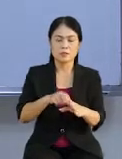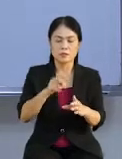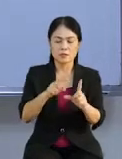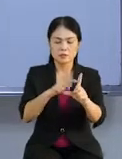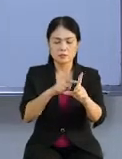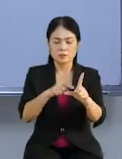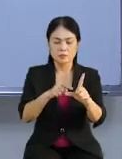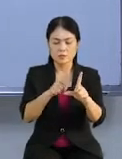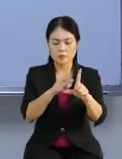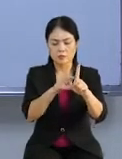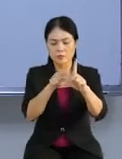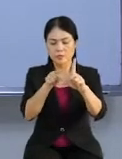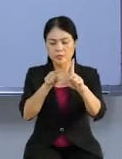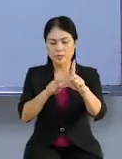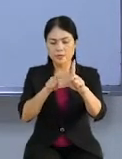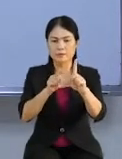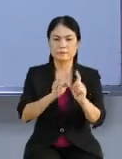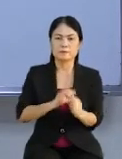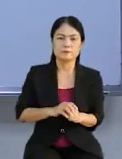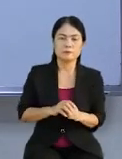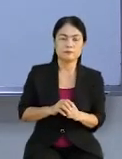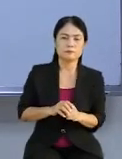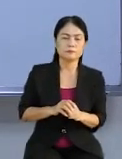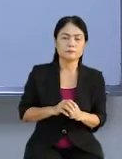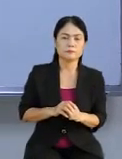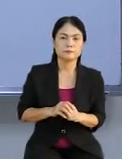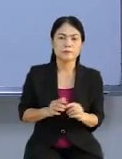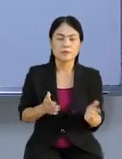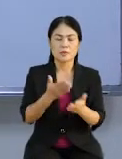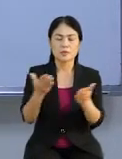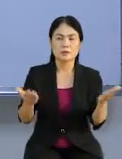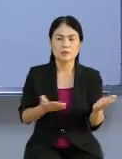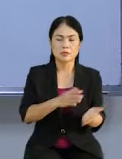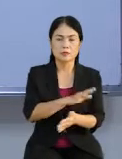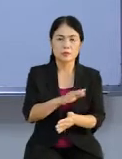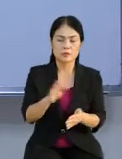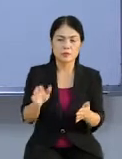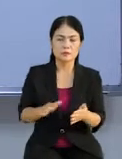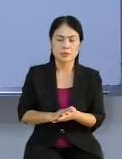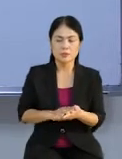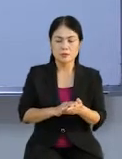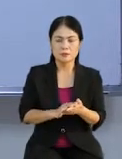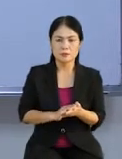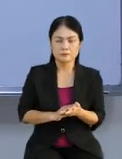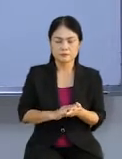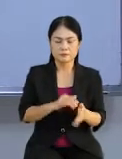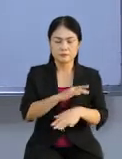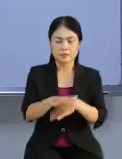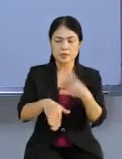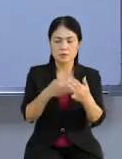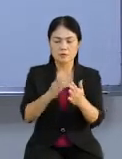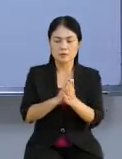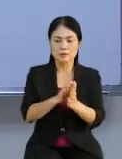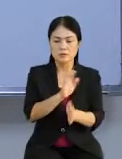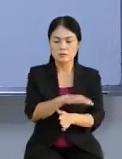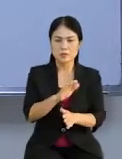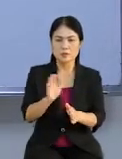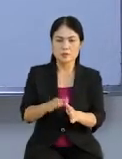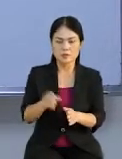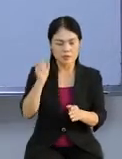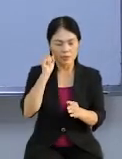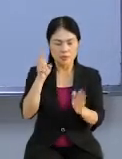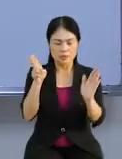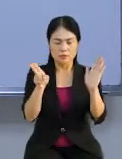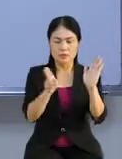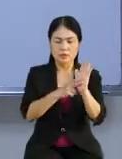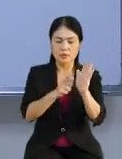mồm cài và chân chia mồm cài rằng mấy đá bọn đó khné ở con lục lục cái tha bọn đó khné bàn vô cho ba